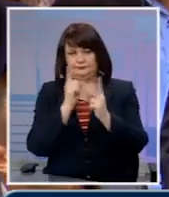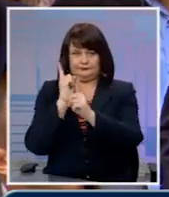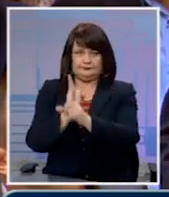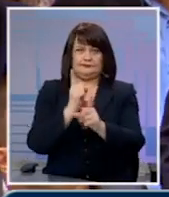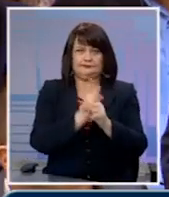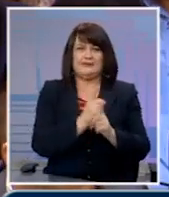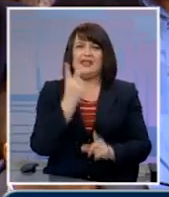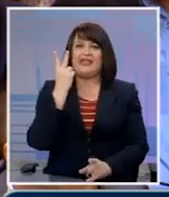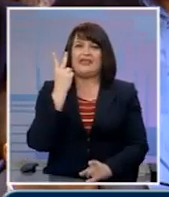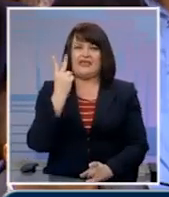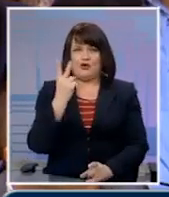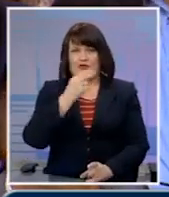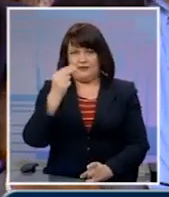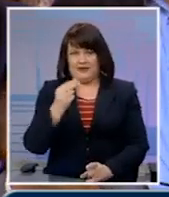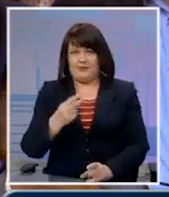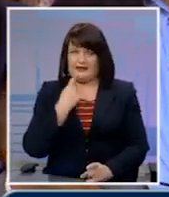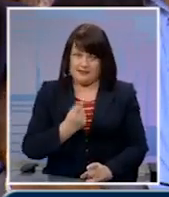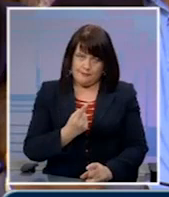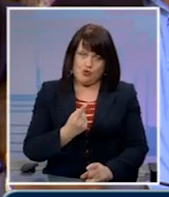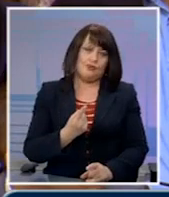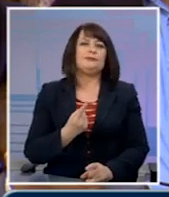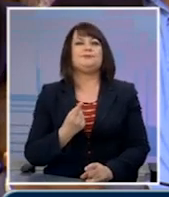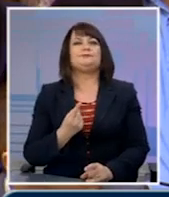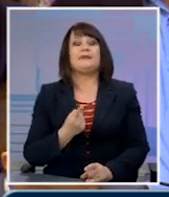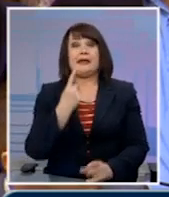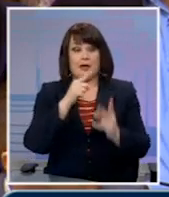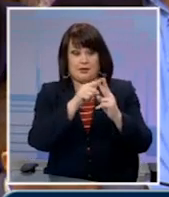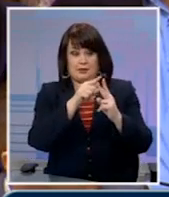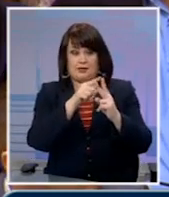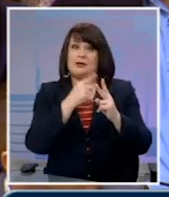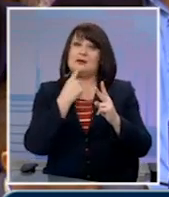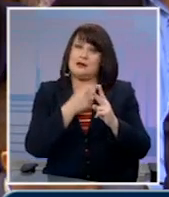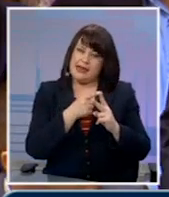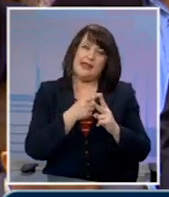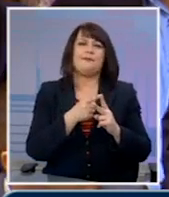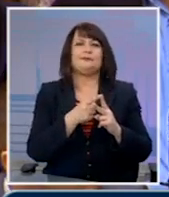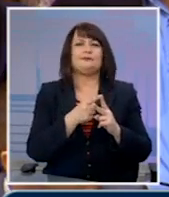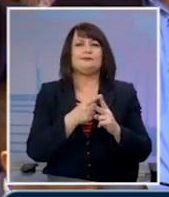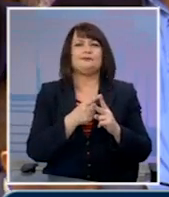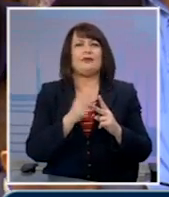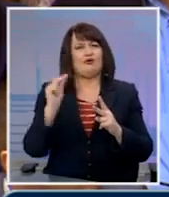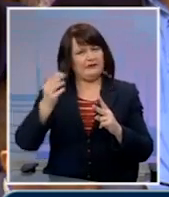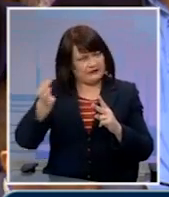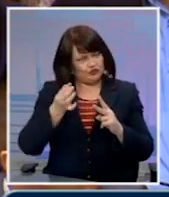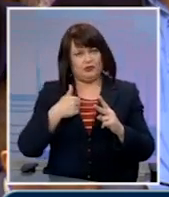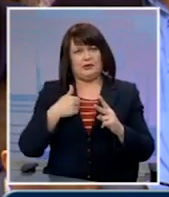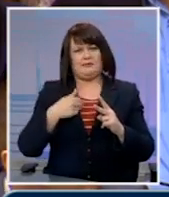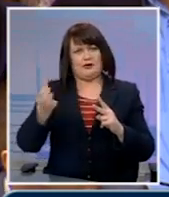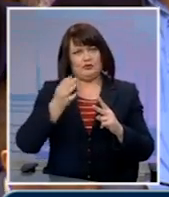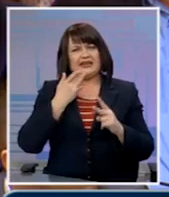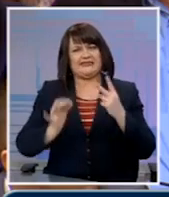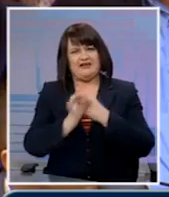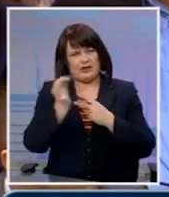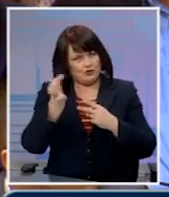δύο θα σταθώ σε μία που αναφέρει σαφώς το είπαν και συνάδελφοί μου από την χρυσή